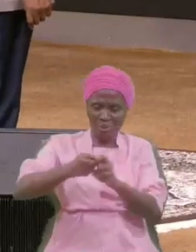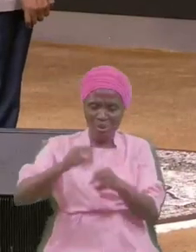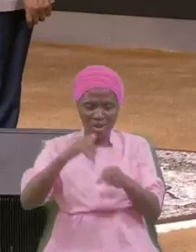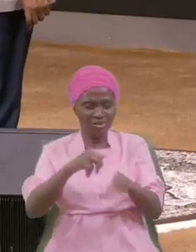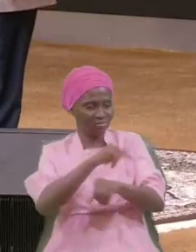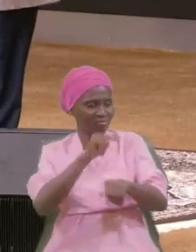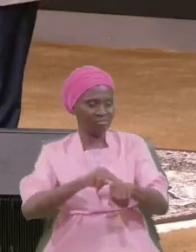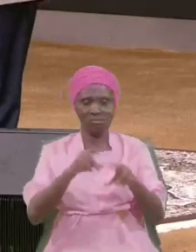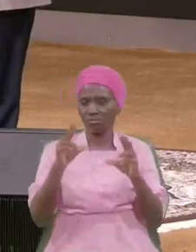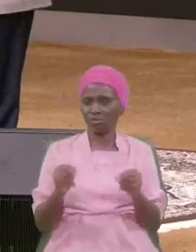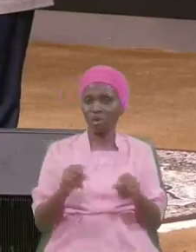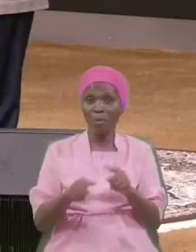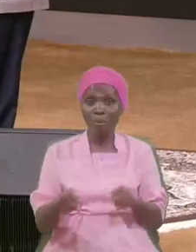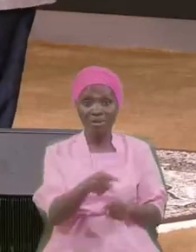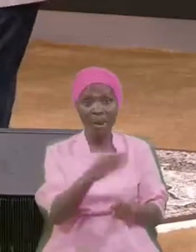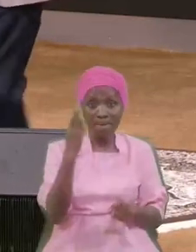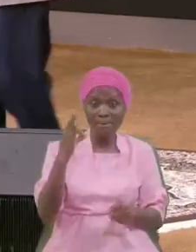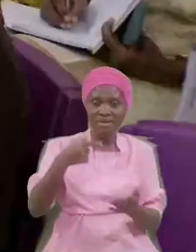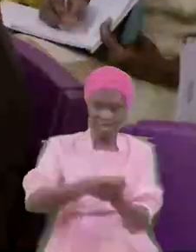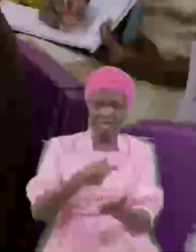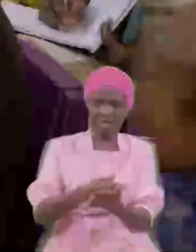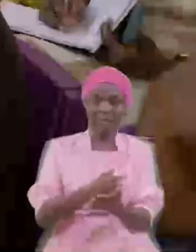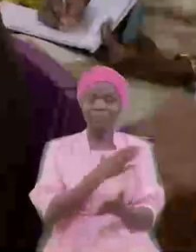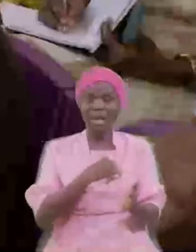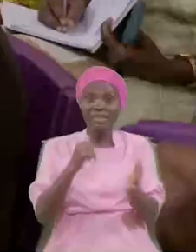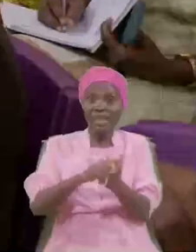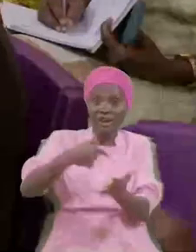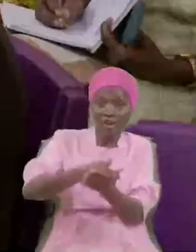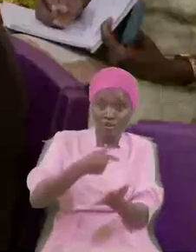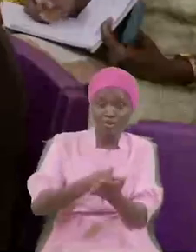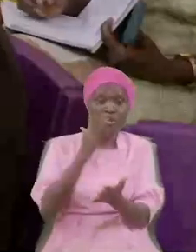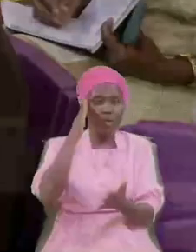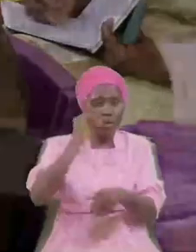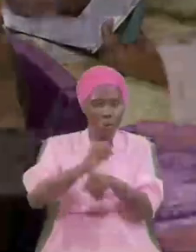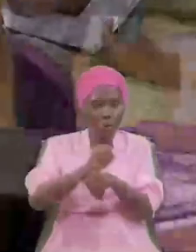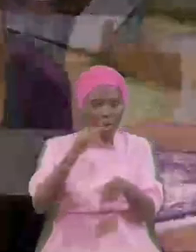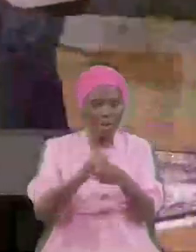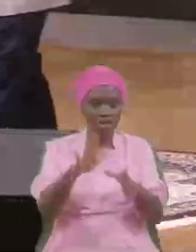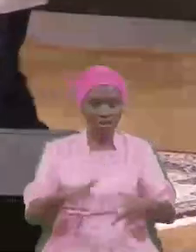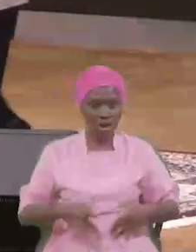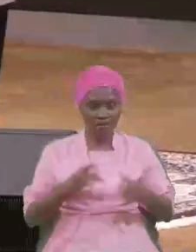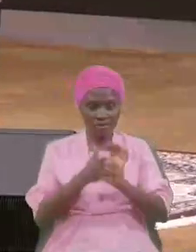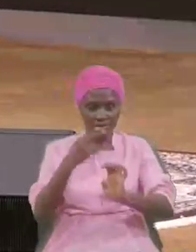annonçaient la bonne nouvelle. Et la bonne nouvelle va agir dans votre vie. Verset 8.